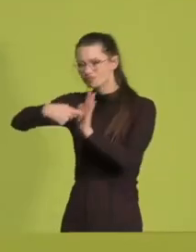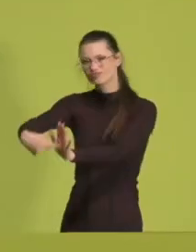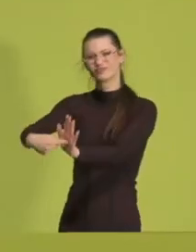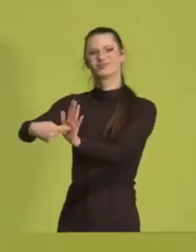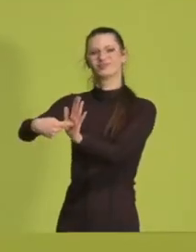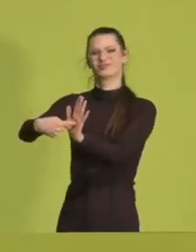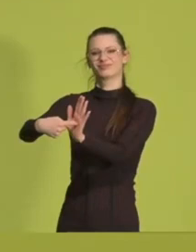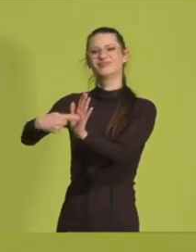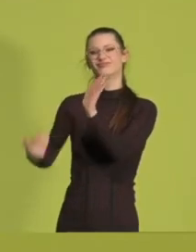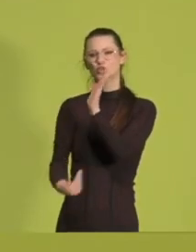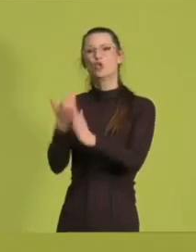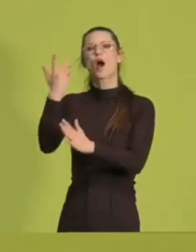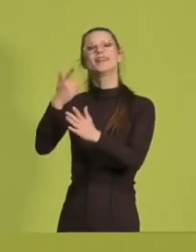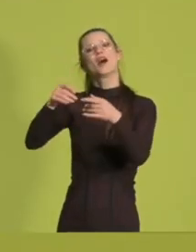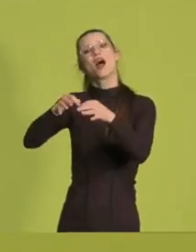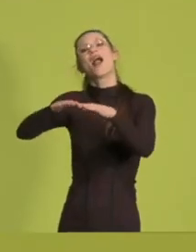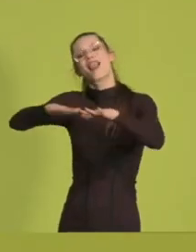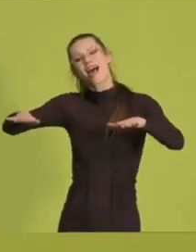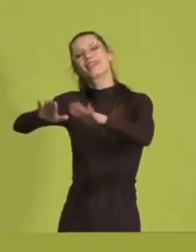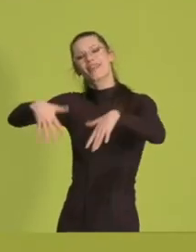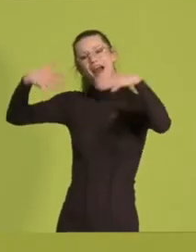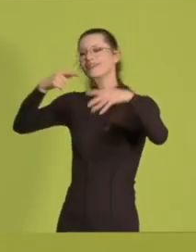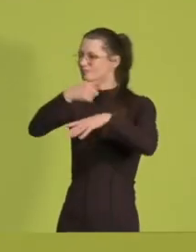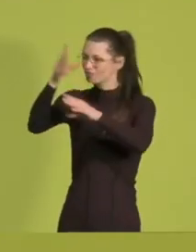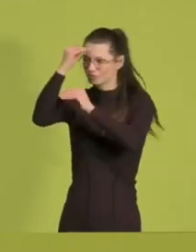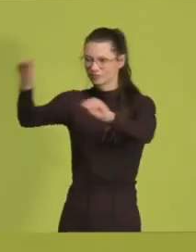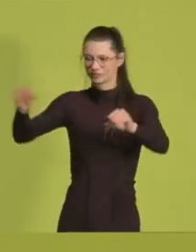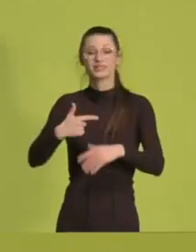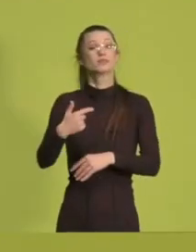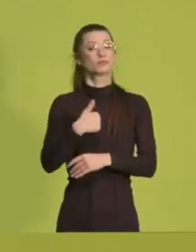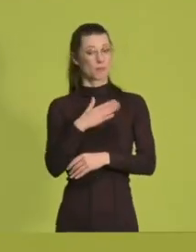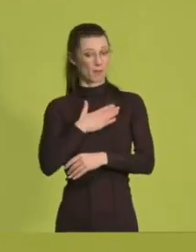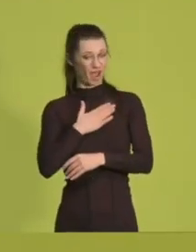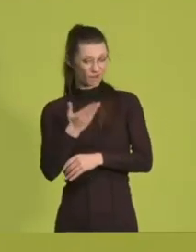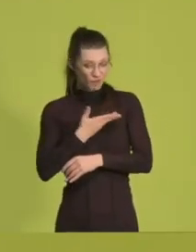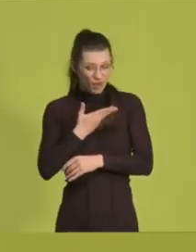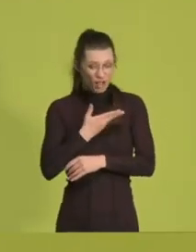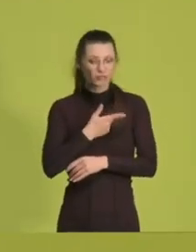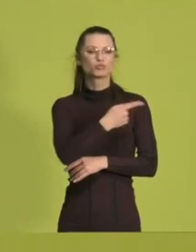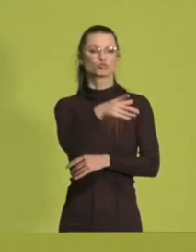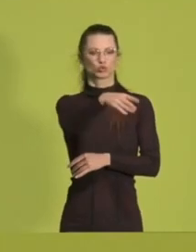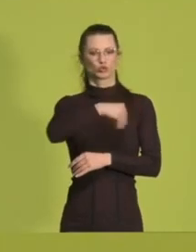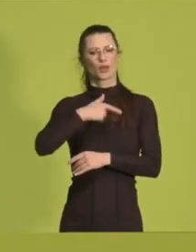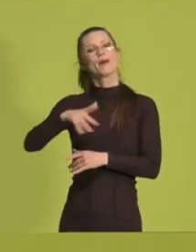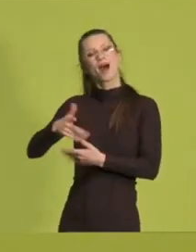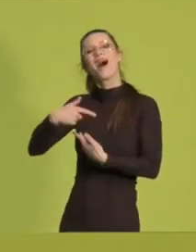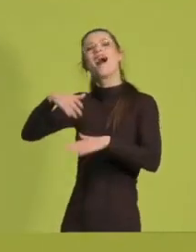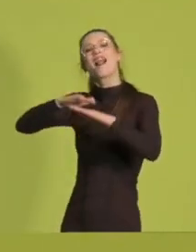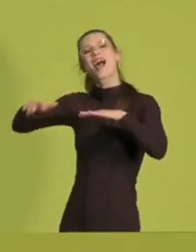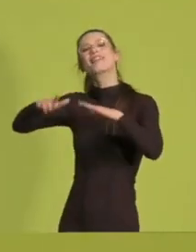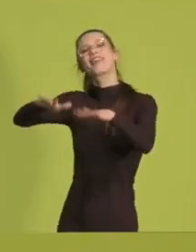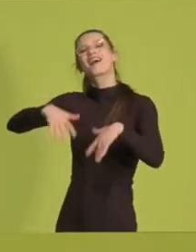einem neuen Landtag wahrgenommen wird. Ich will mit euch gemeinsam die Landtagswahl